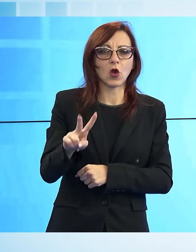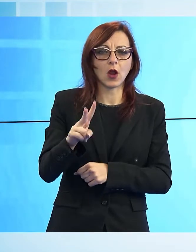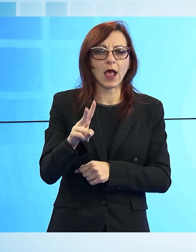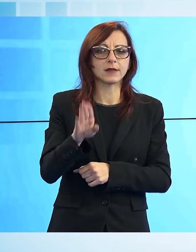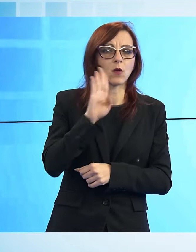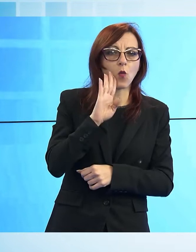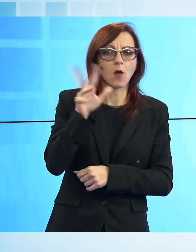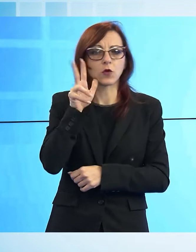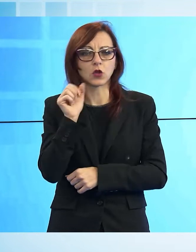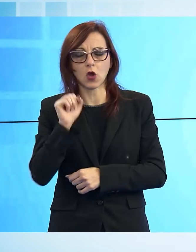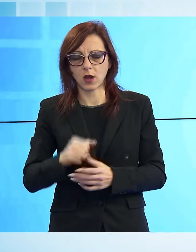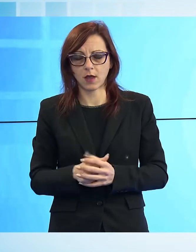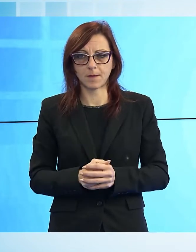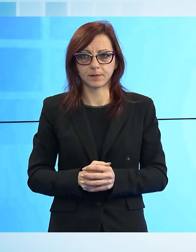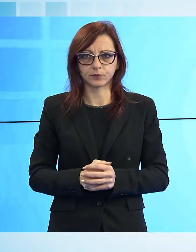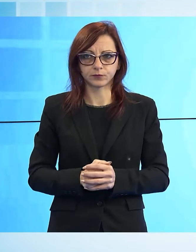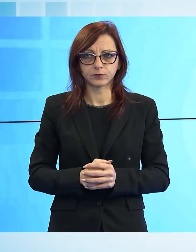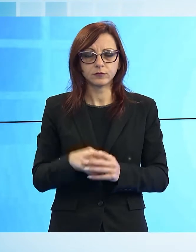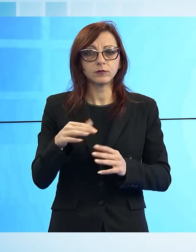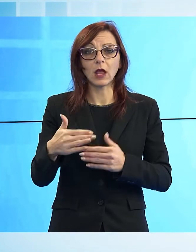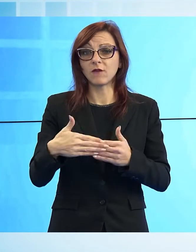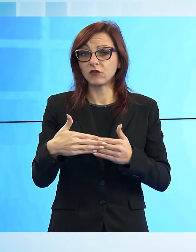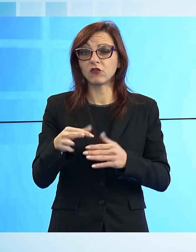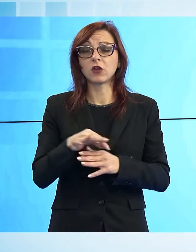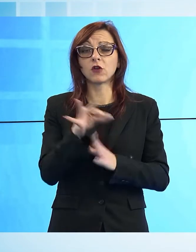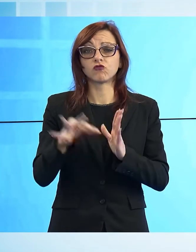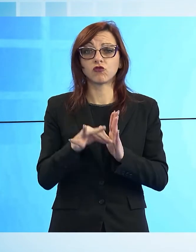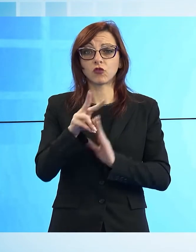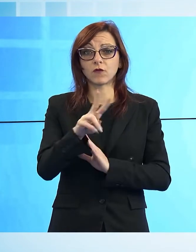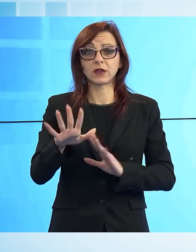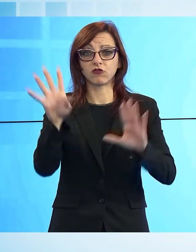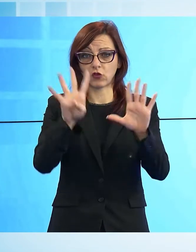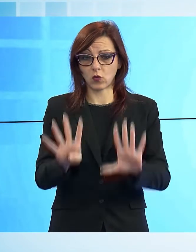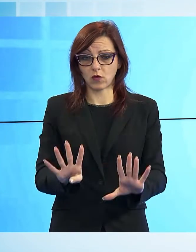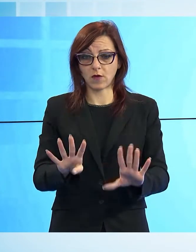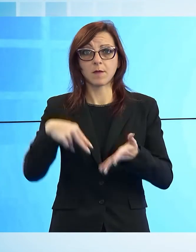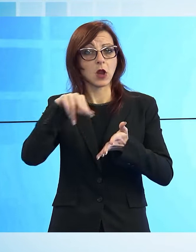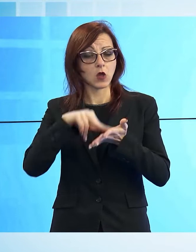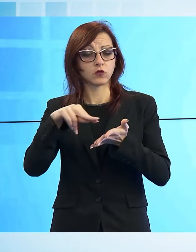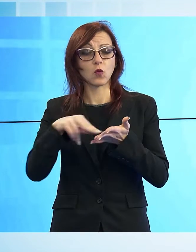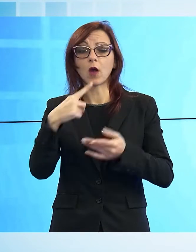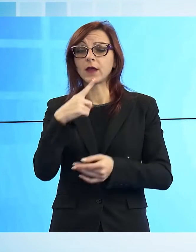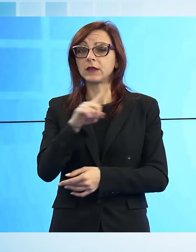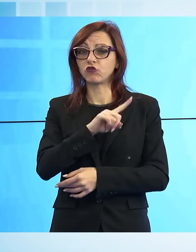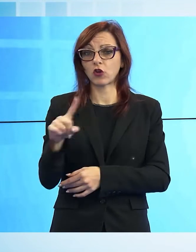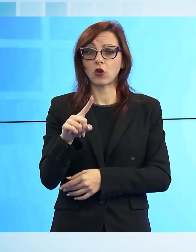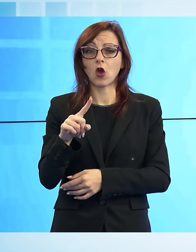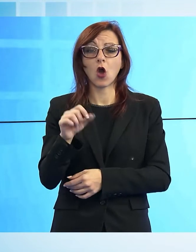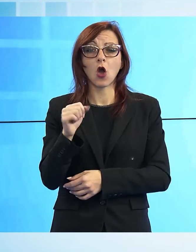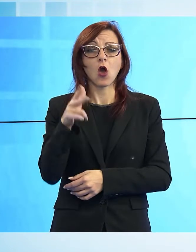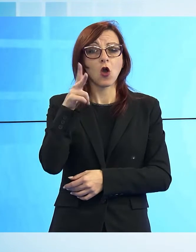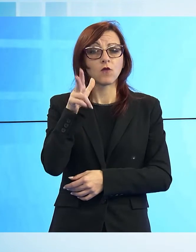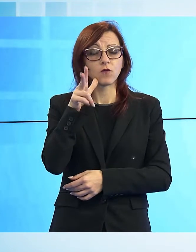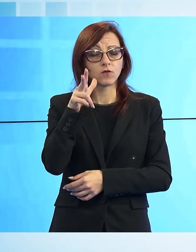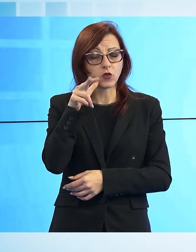alla giornata del 25 novembre. Anche la scuola dice no alla violenza contro le donne. C'è